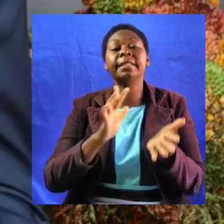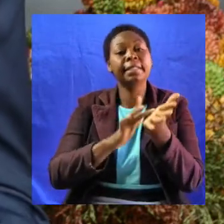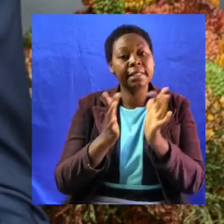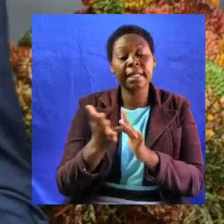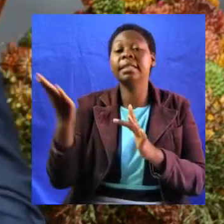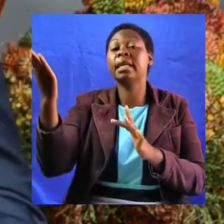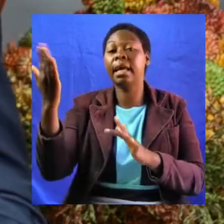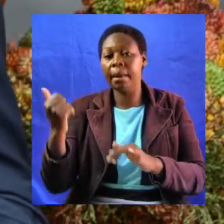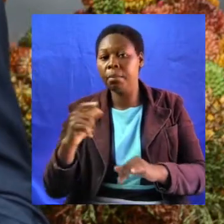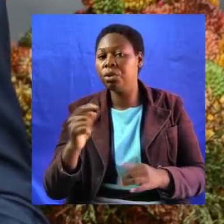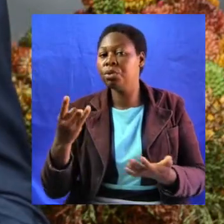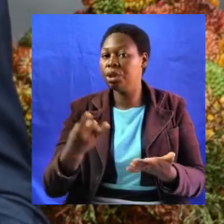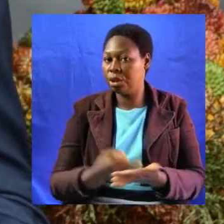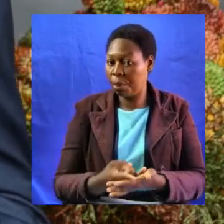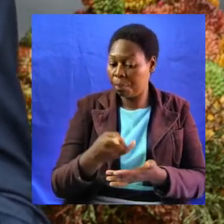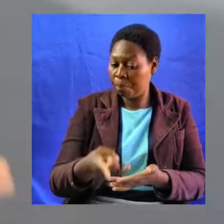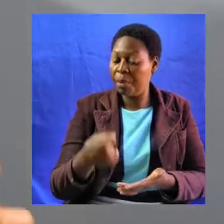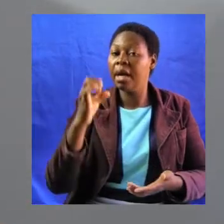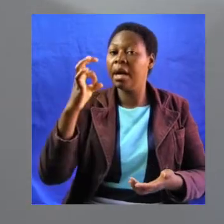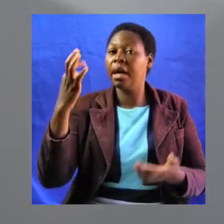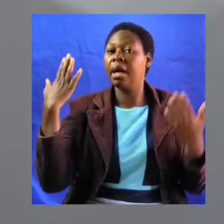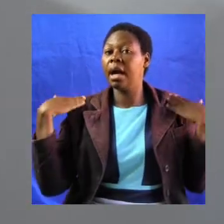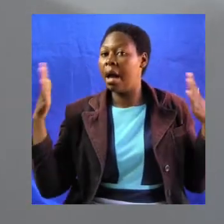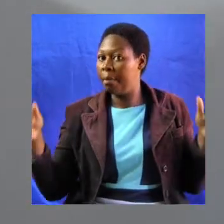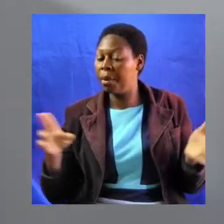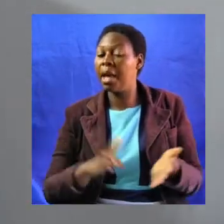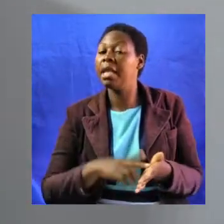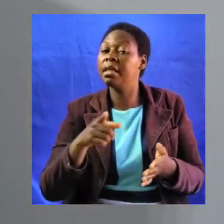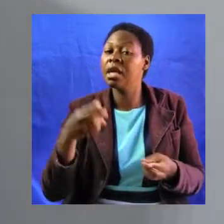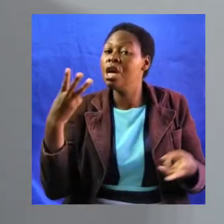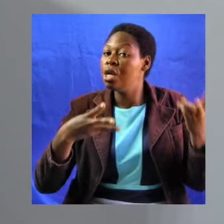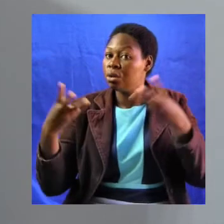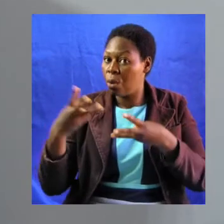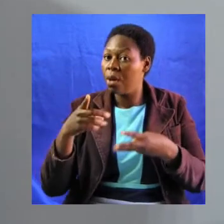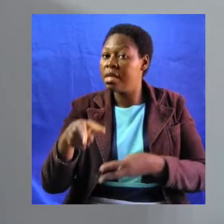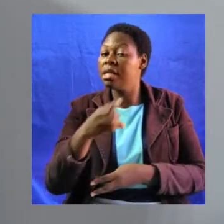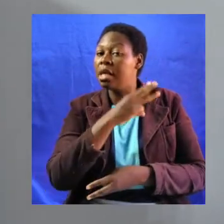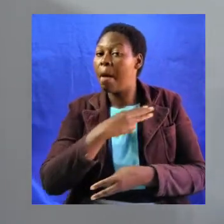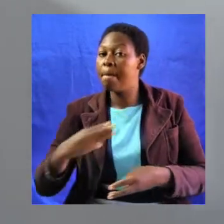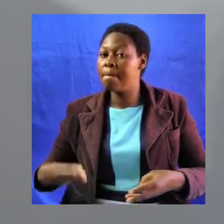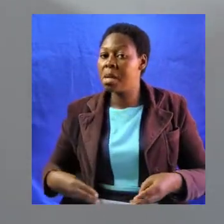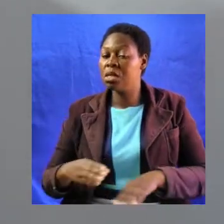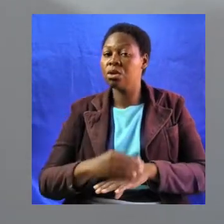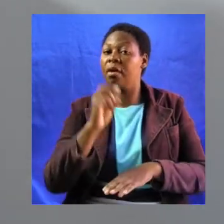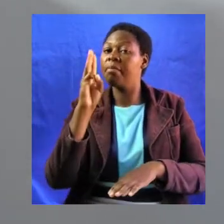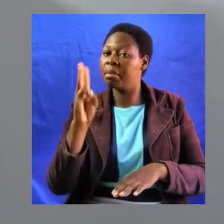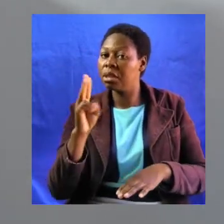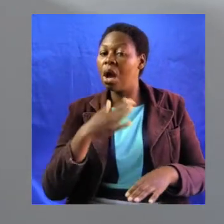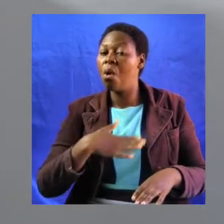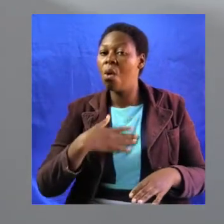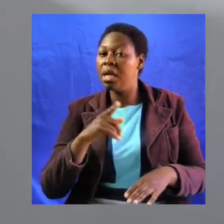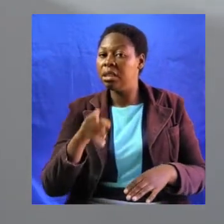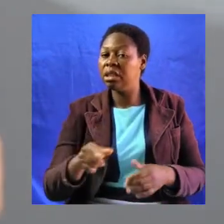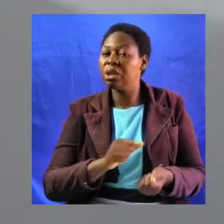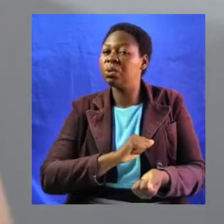kuuya kuzobatsira Gabriel. Hondo iri kurwiwa iri yekuti mambo wePezhia, Mwari varida kuti arambe